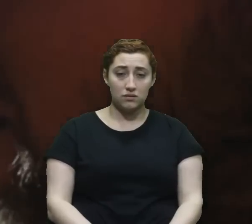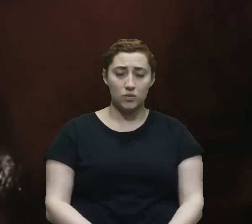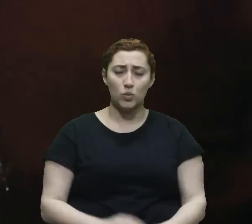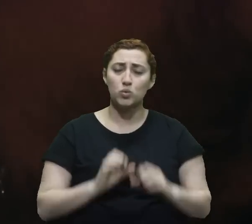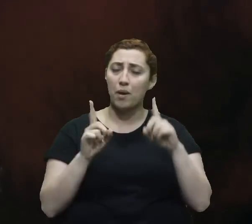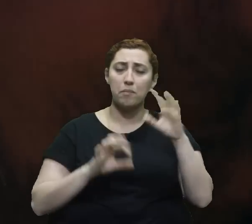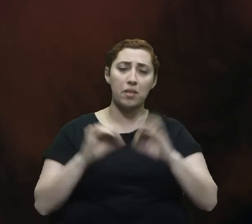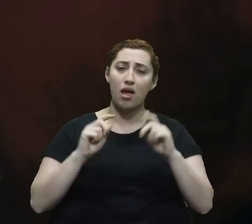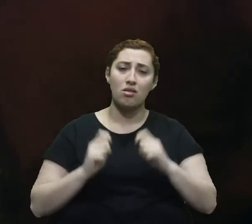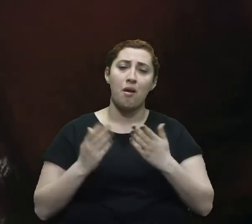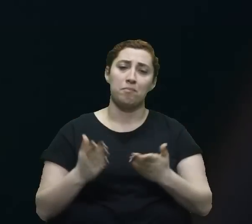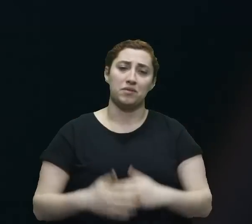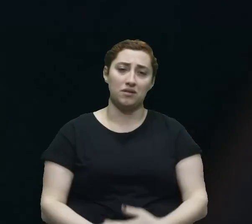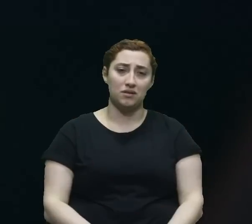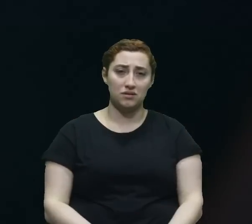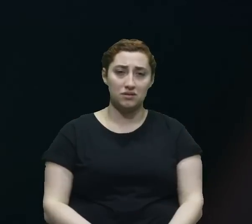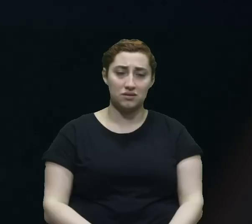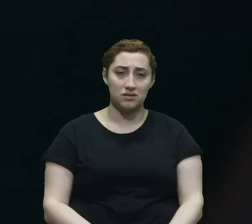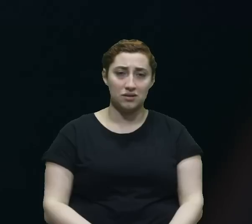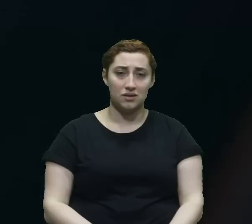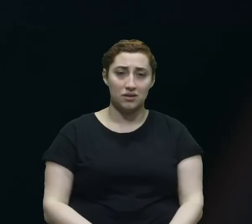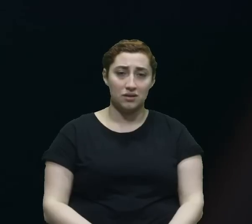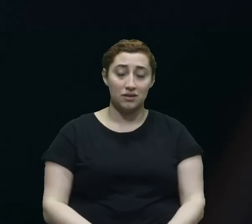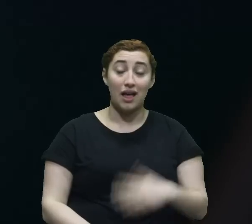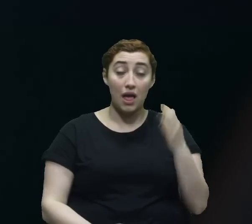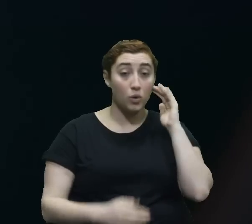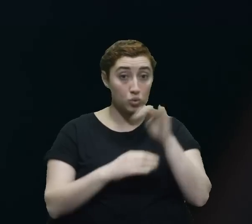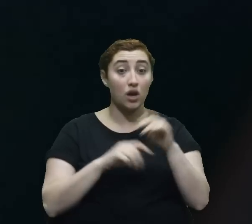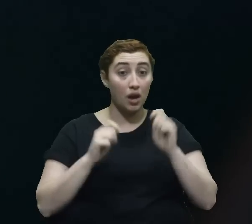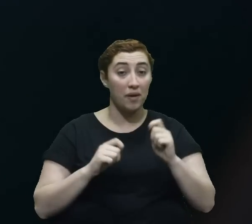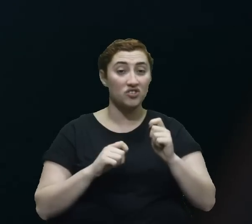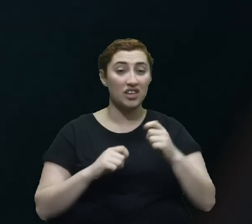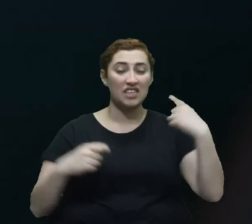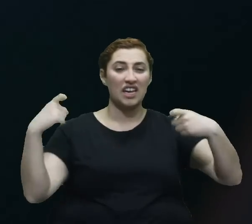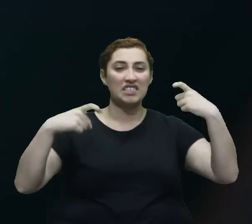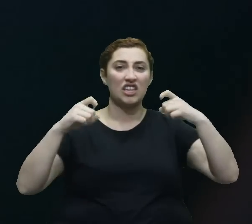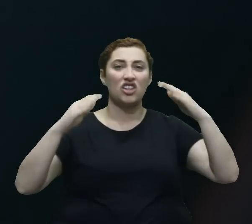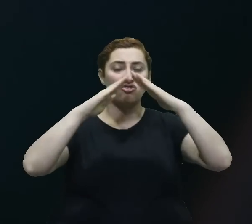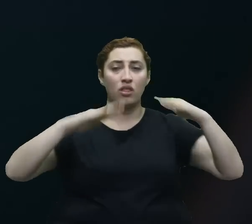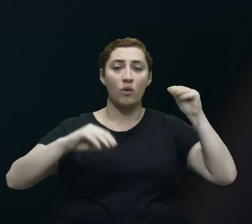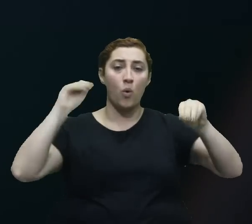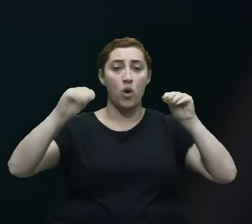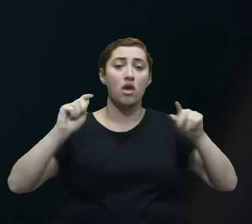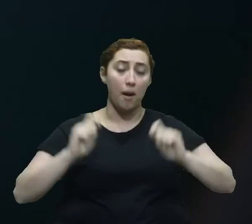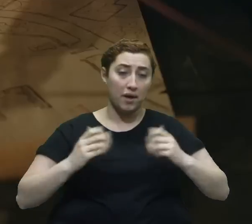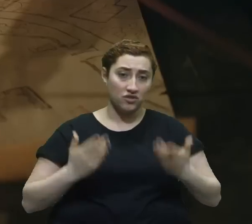Muhteşem bir plan hazırladınız. Laboratuvar. Eğer tuzak kuracaklarsa keskin nişancıları çatılara koyacaklardır.